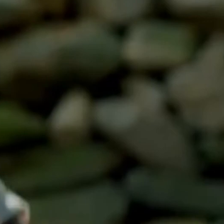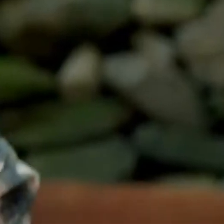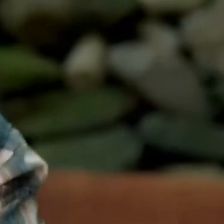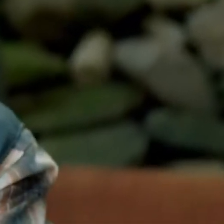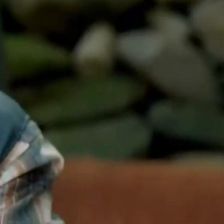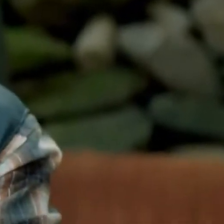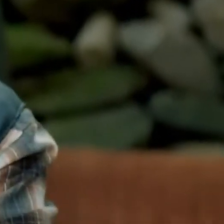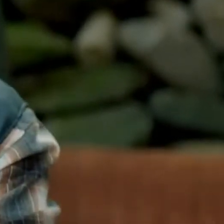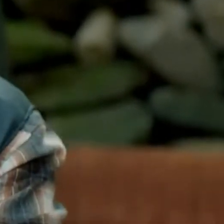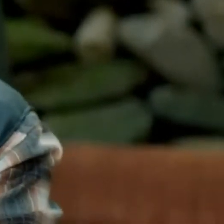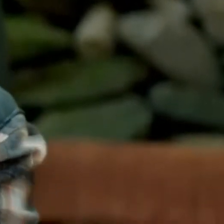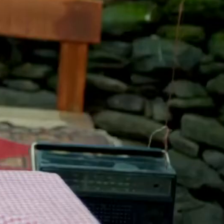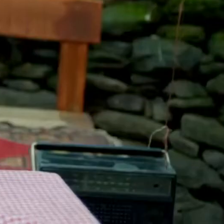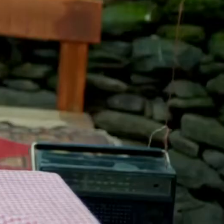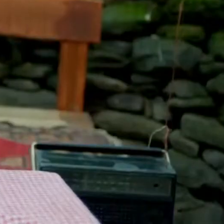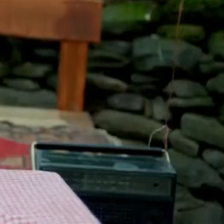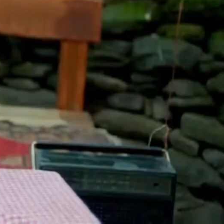dağıldı.